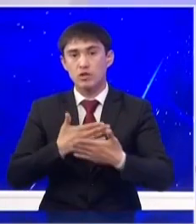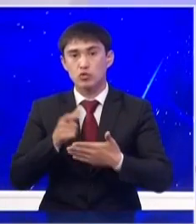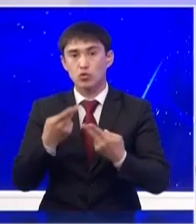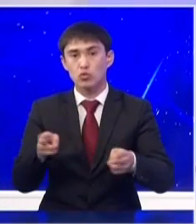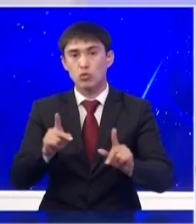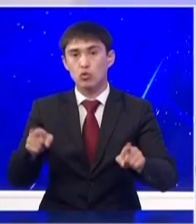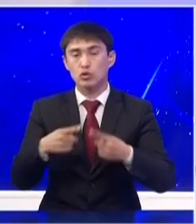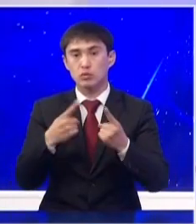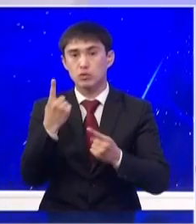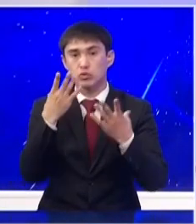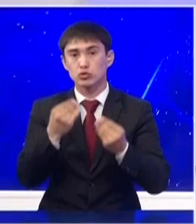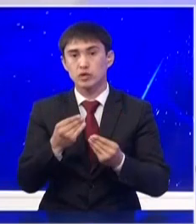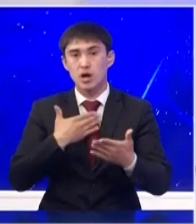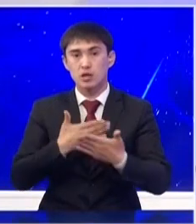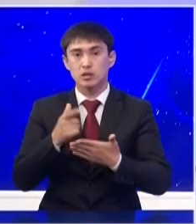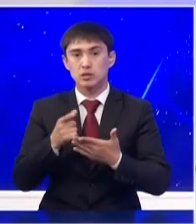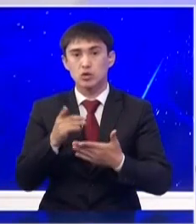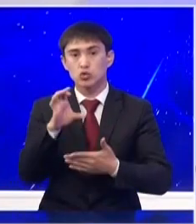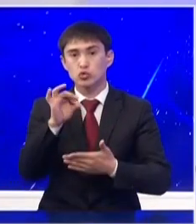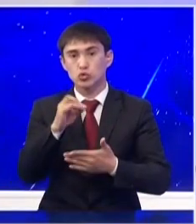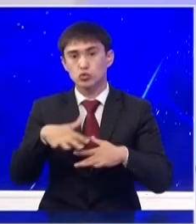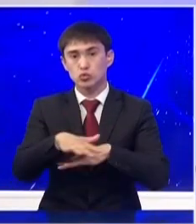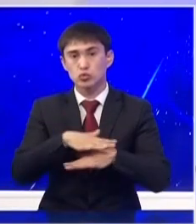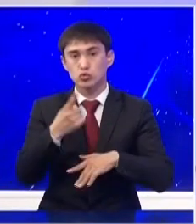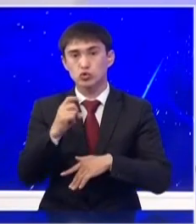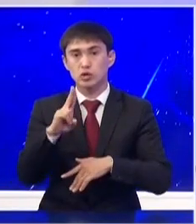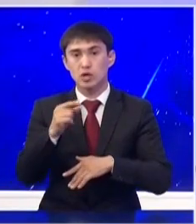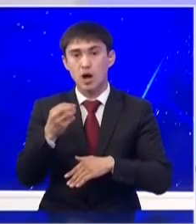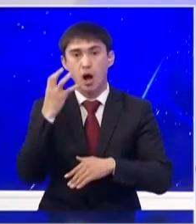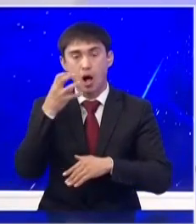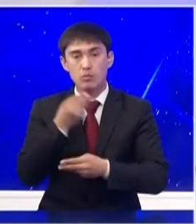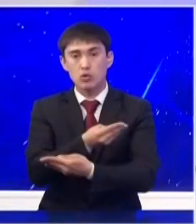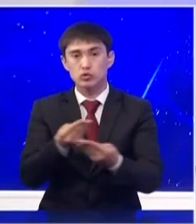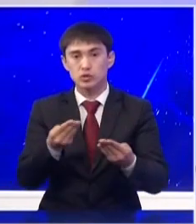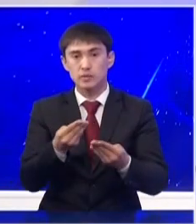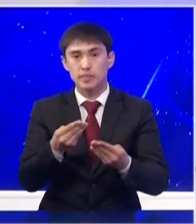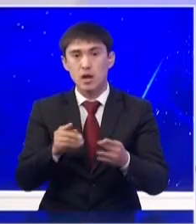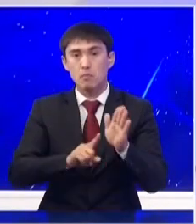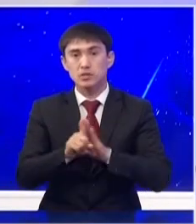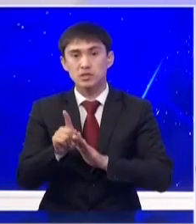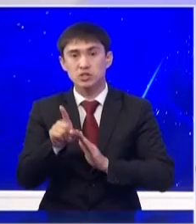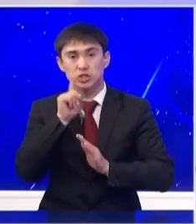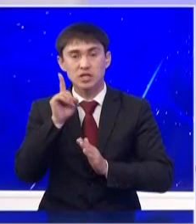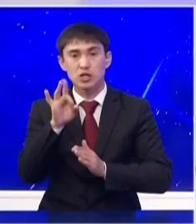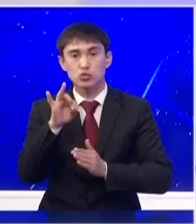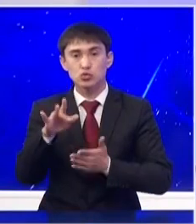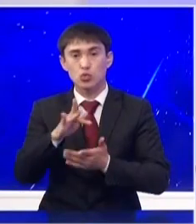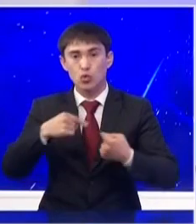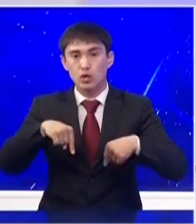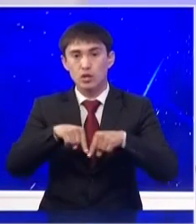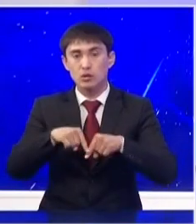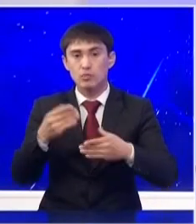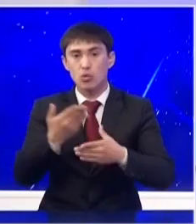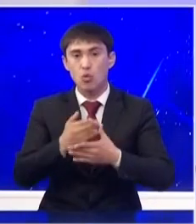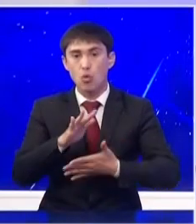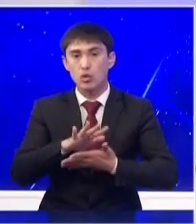күнде еріктілер тобы әлеуметтік осал топ өкілдеріне 100 келі алма үлестірді. Игі бастама жастар ресурстық орталығының ұйытқы болуымен